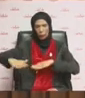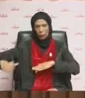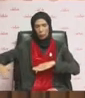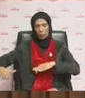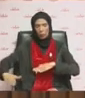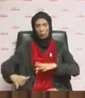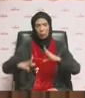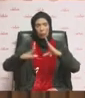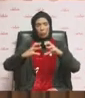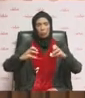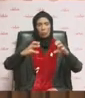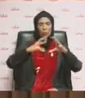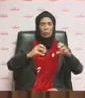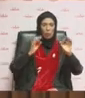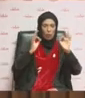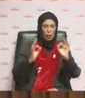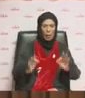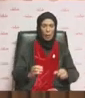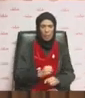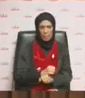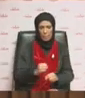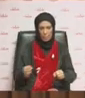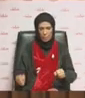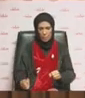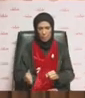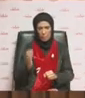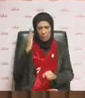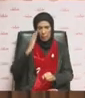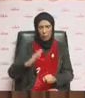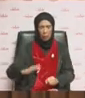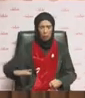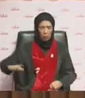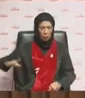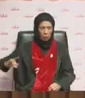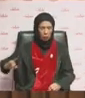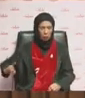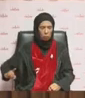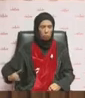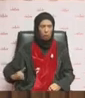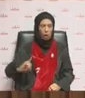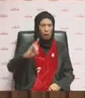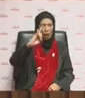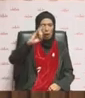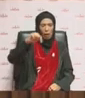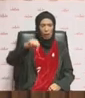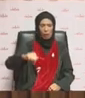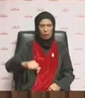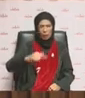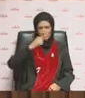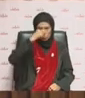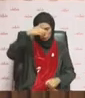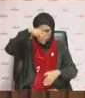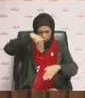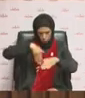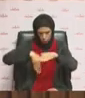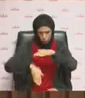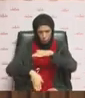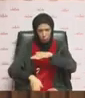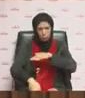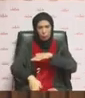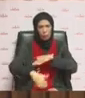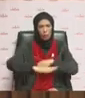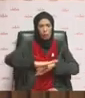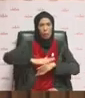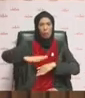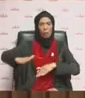تفاصيل المشروع الى ذكرى مشروع طائره الغوص الاليم. عقب ما جبنا طياره وكلفنا عليها ملايين غوصناها في